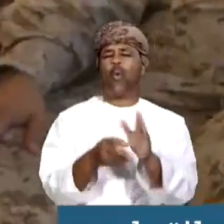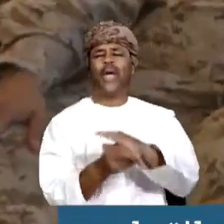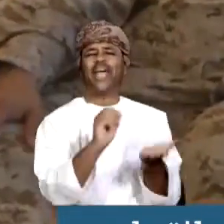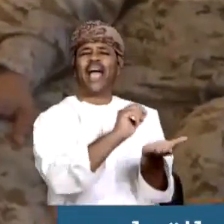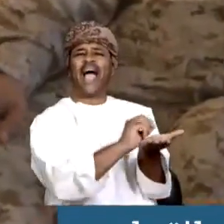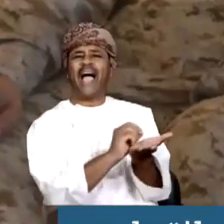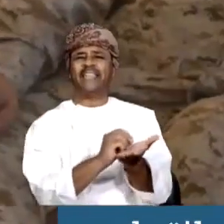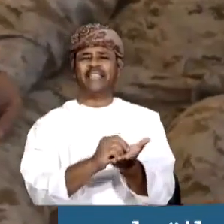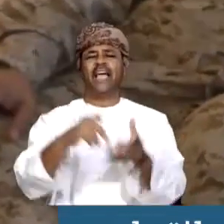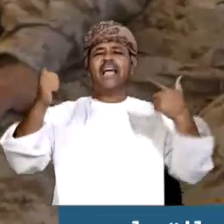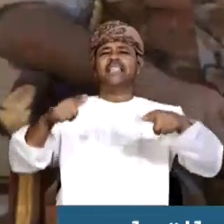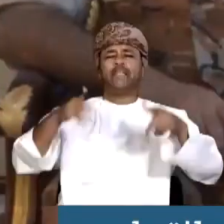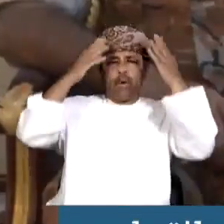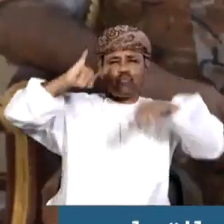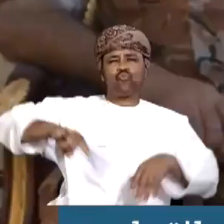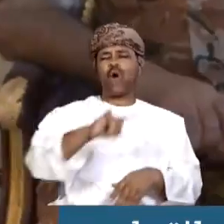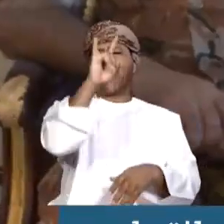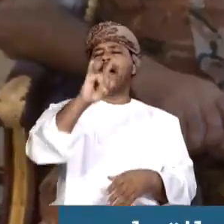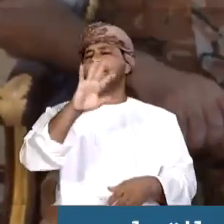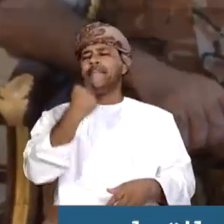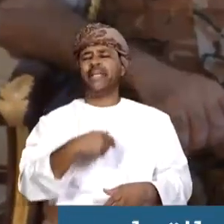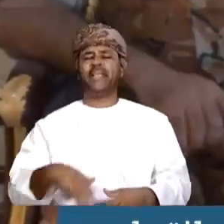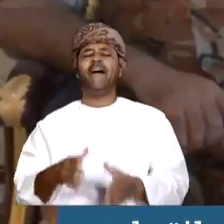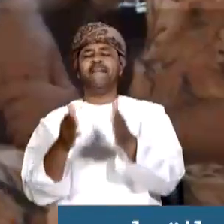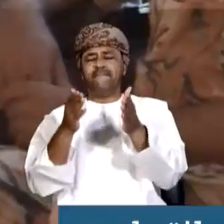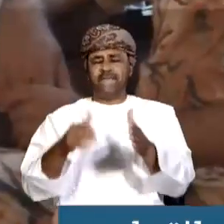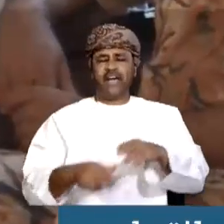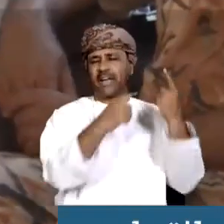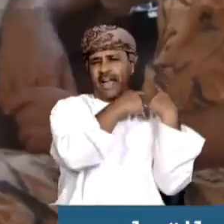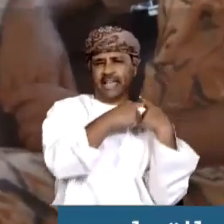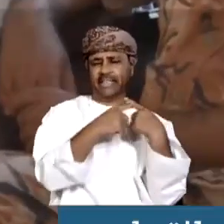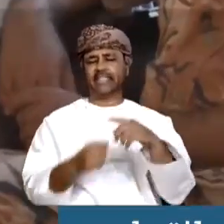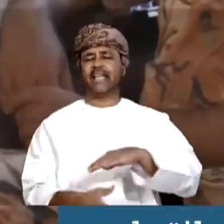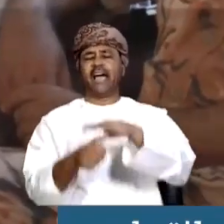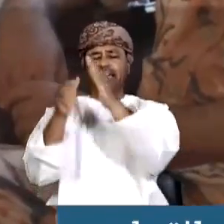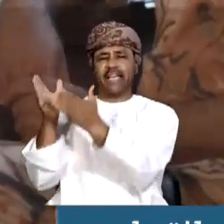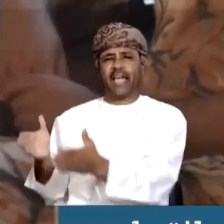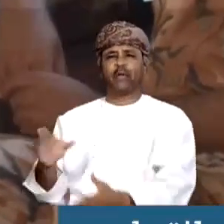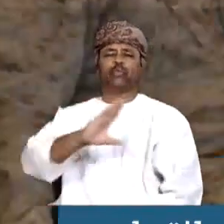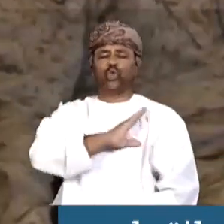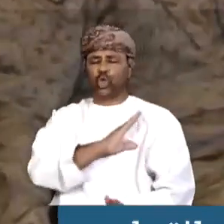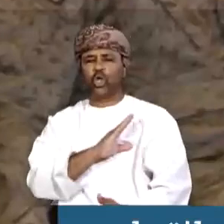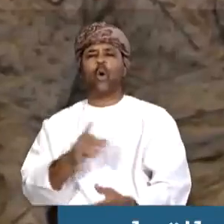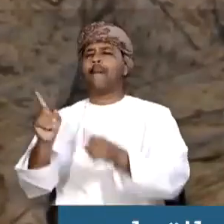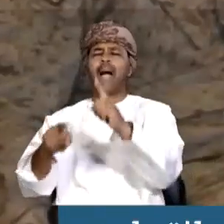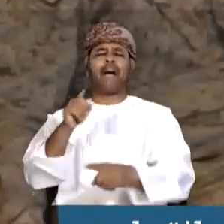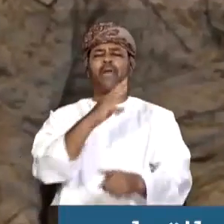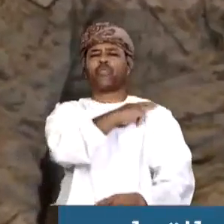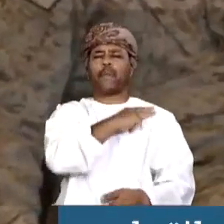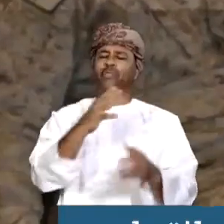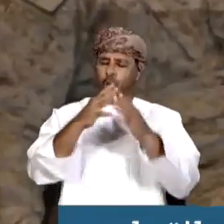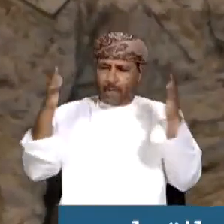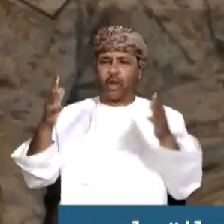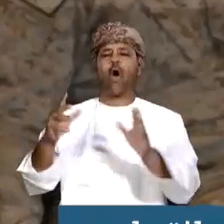السيب الجوية الفريق الركن أحمد بن حارث النبهاني رئيس أركان قوات السلطان المسلحة وعدد من كبار